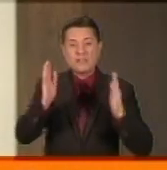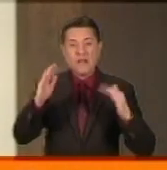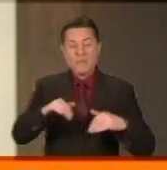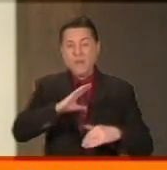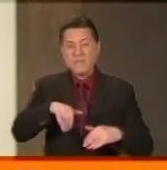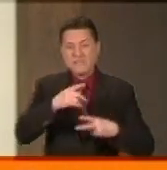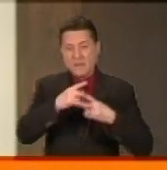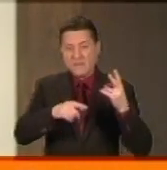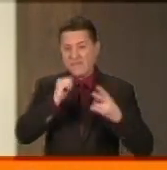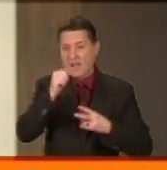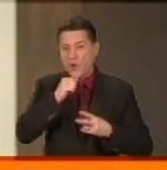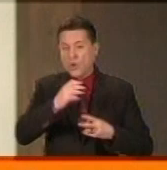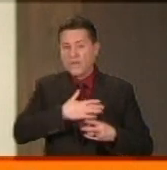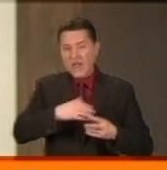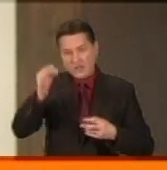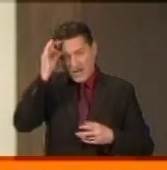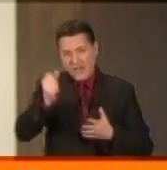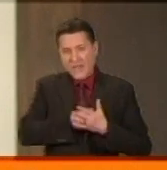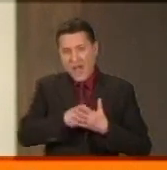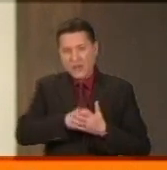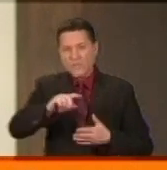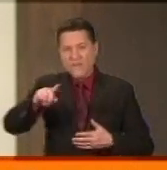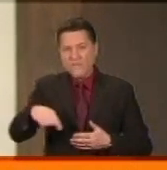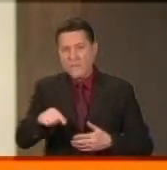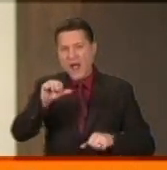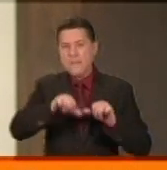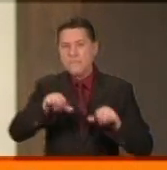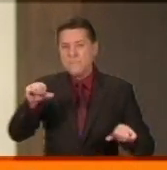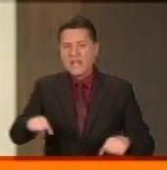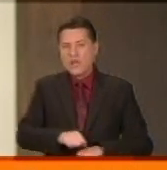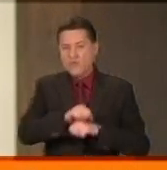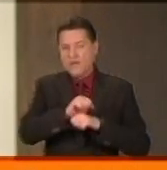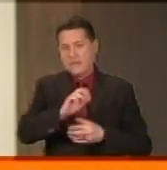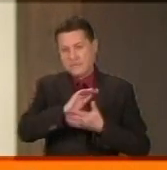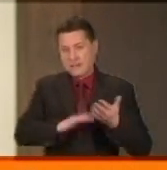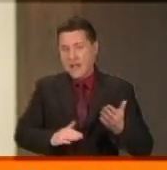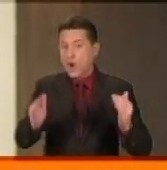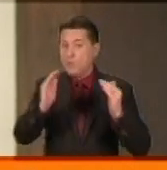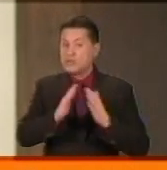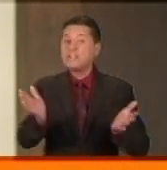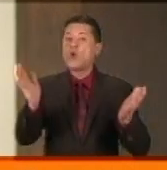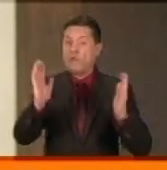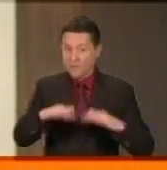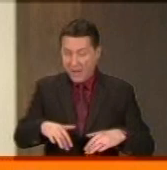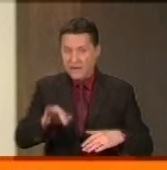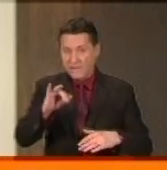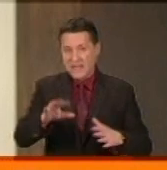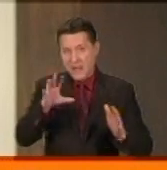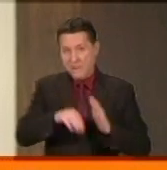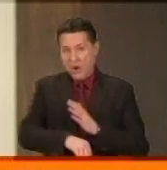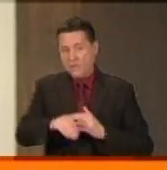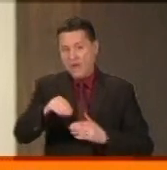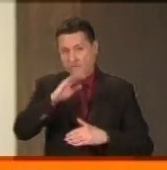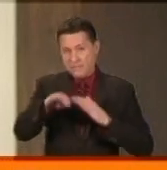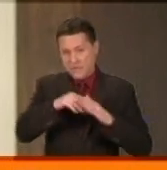років наших нагадувань вимагань пікетувань і так далі будинок впав і поховав під собою